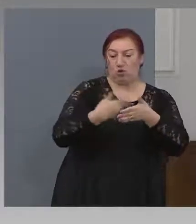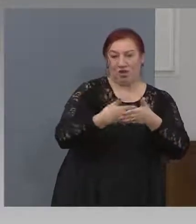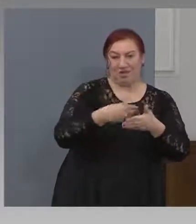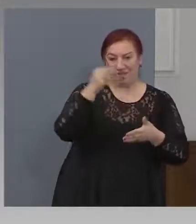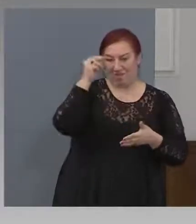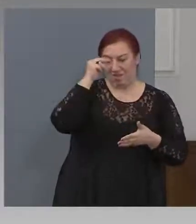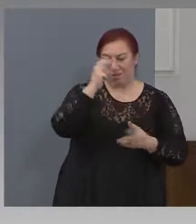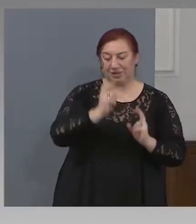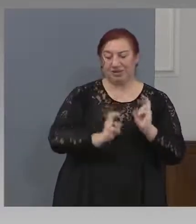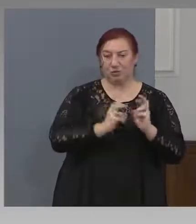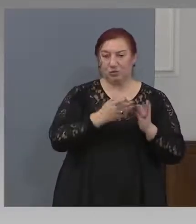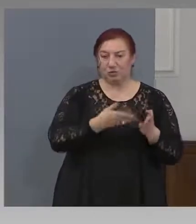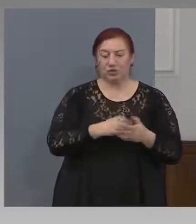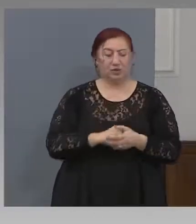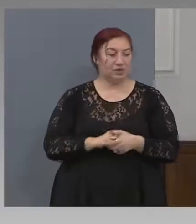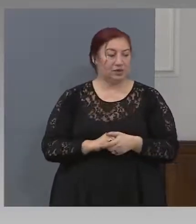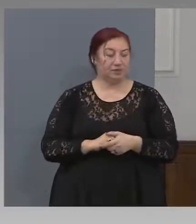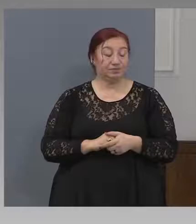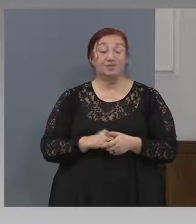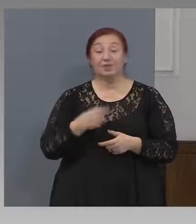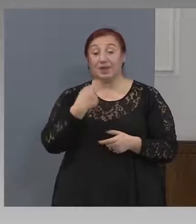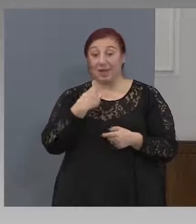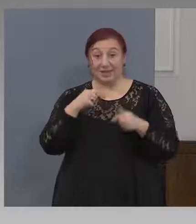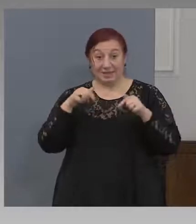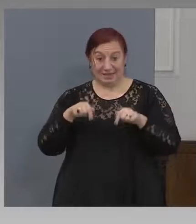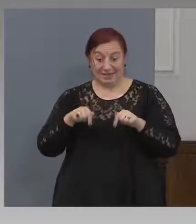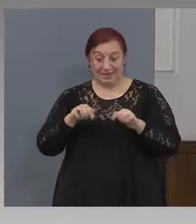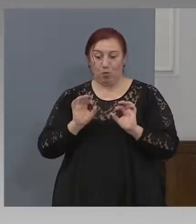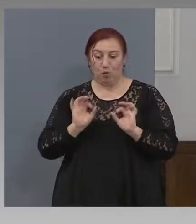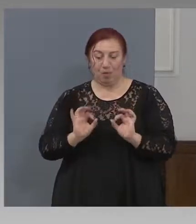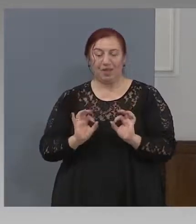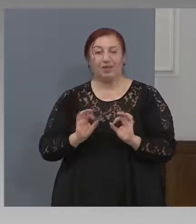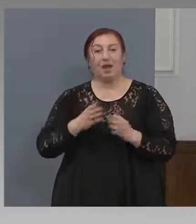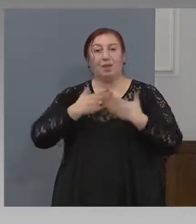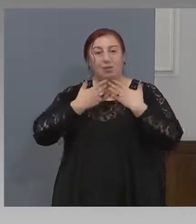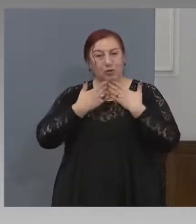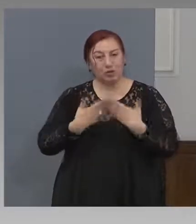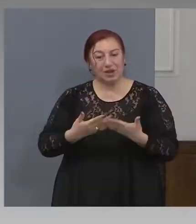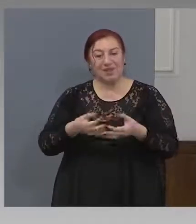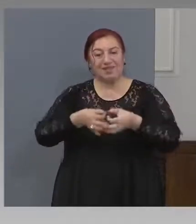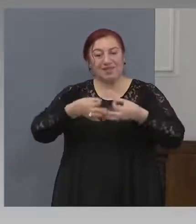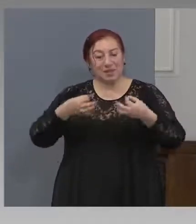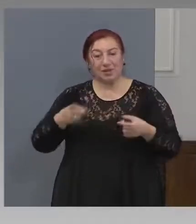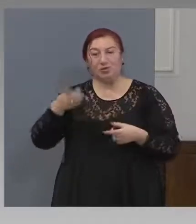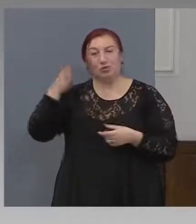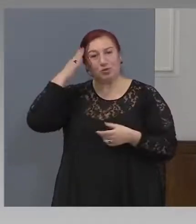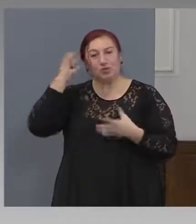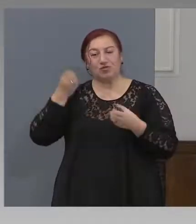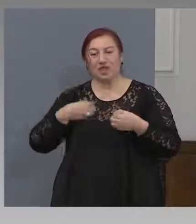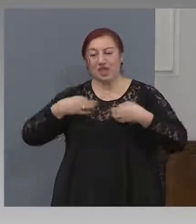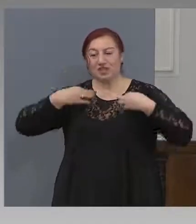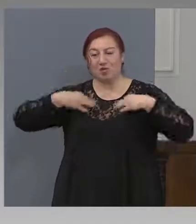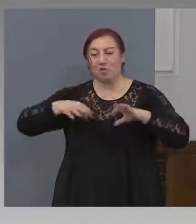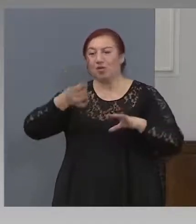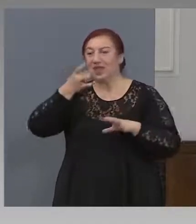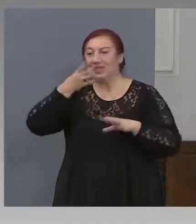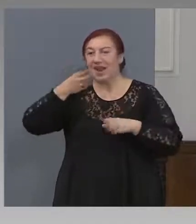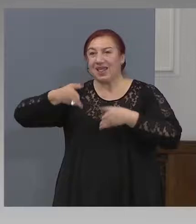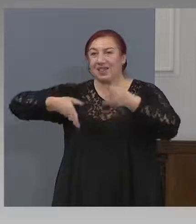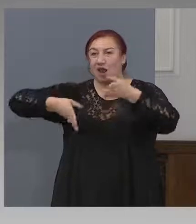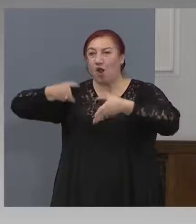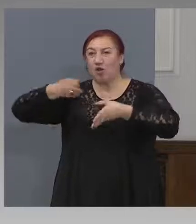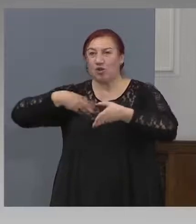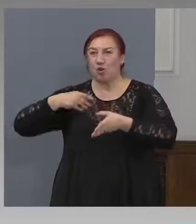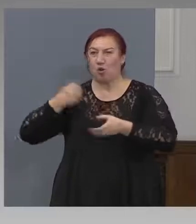Да. За момента, благодарение на мерките, които правителството взе с зелените коридори и на очевидно добрия диалог